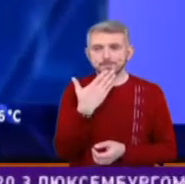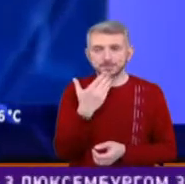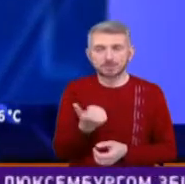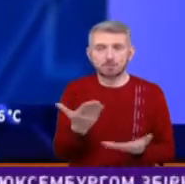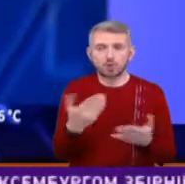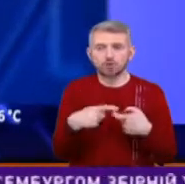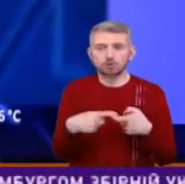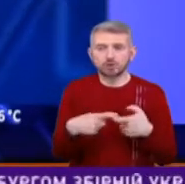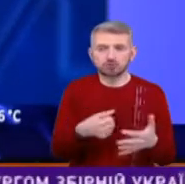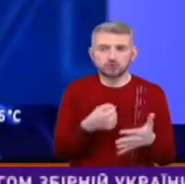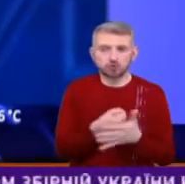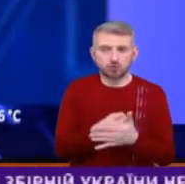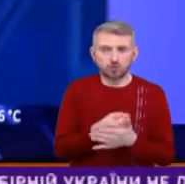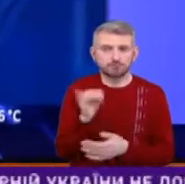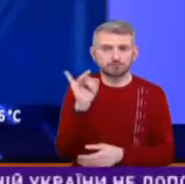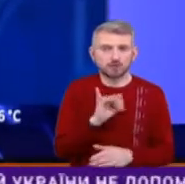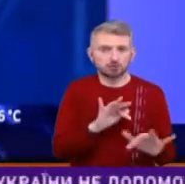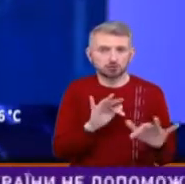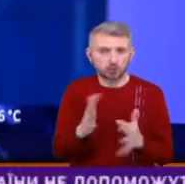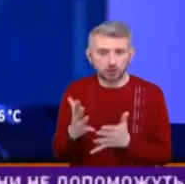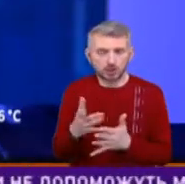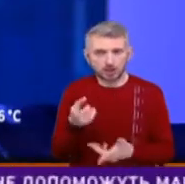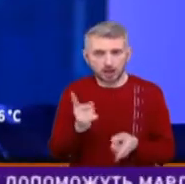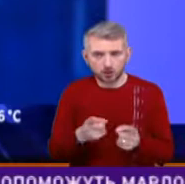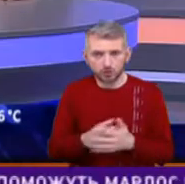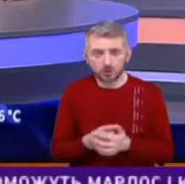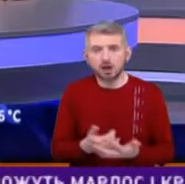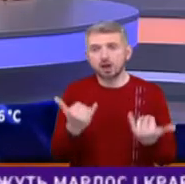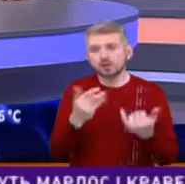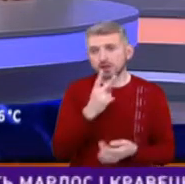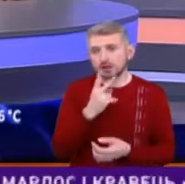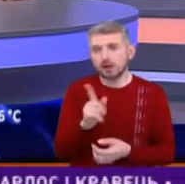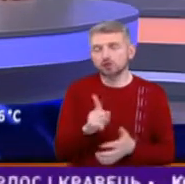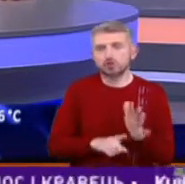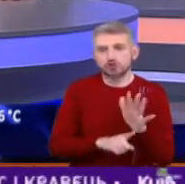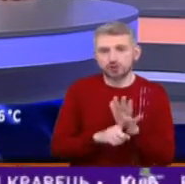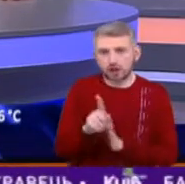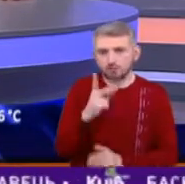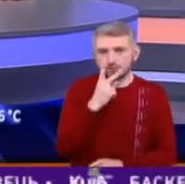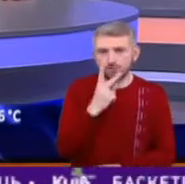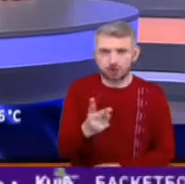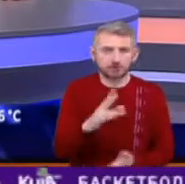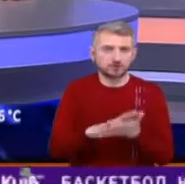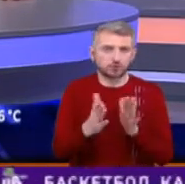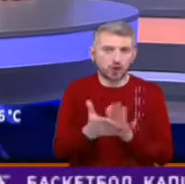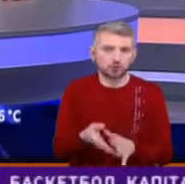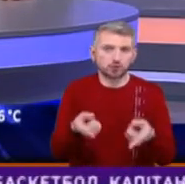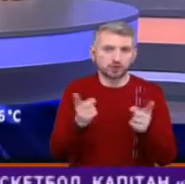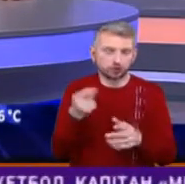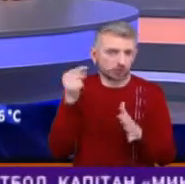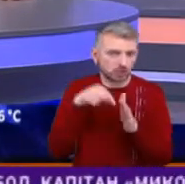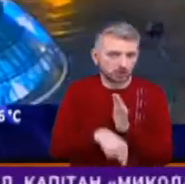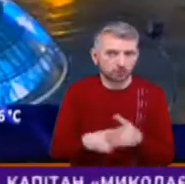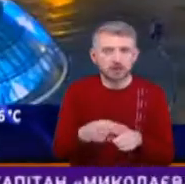якоїсь дотичності до історії реальної. Тому зараз виглядає, що починаємо бачити ситуацію дійсно глибше, і на